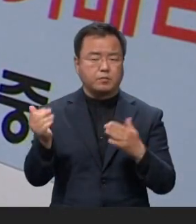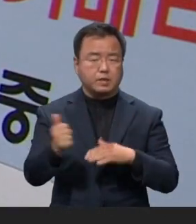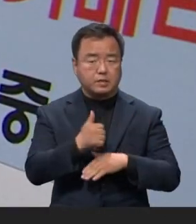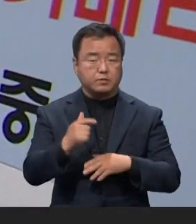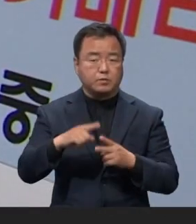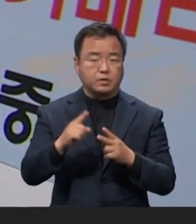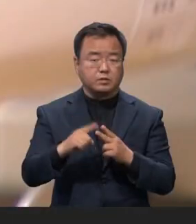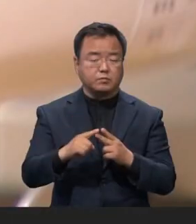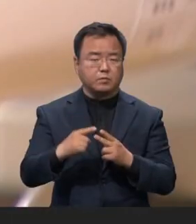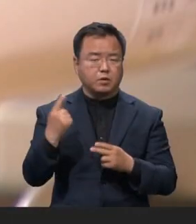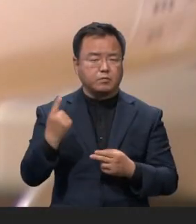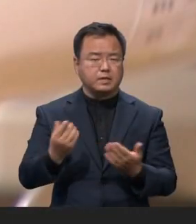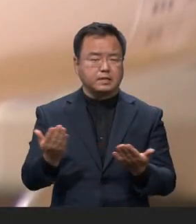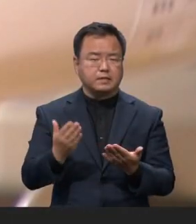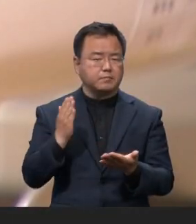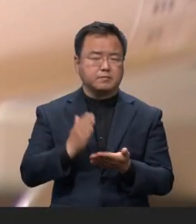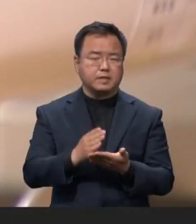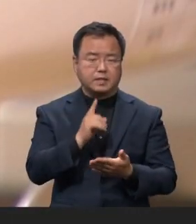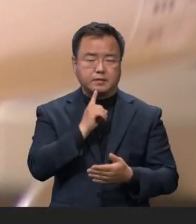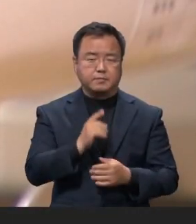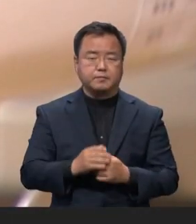당부했습니다 ebs 뉴스 근처입니다